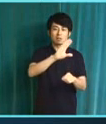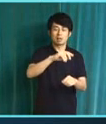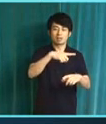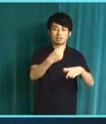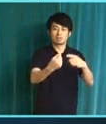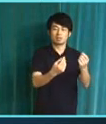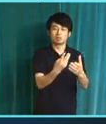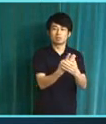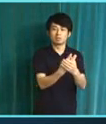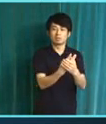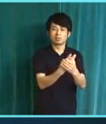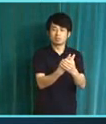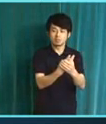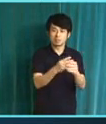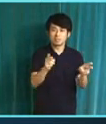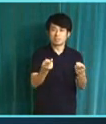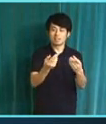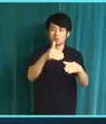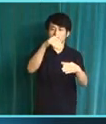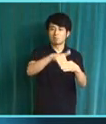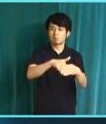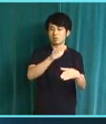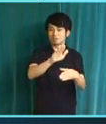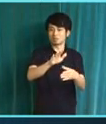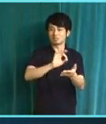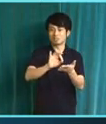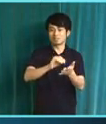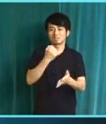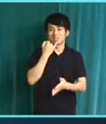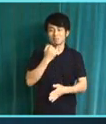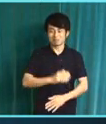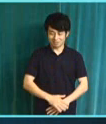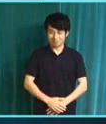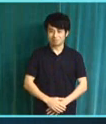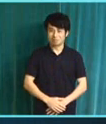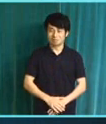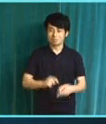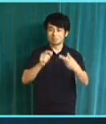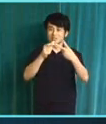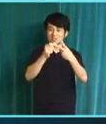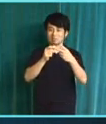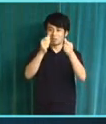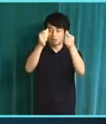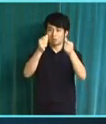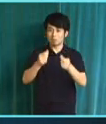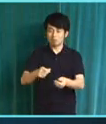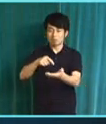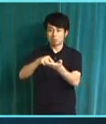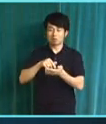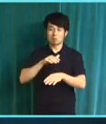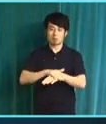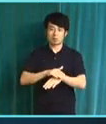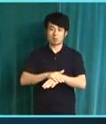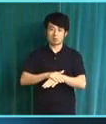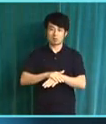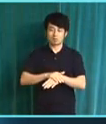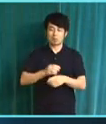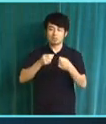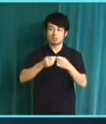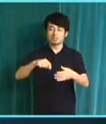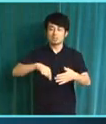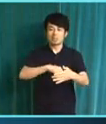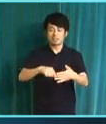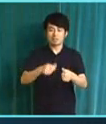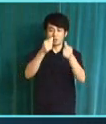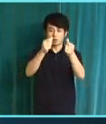投函していただくこともできます。2つ目はホームページからの応募です。詳細はホームページをご